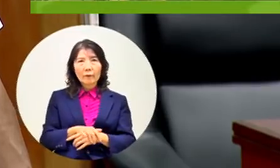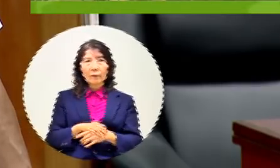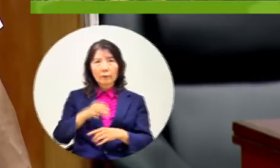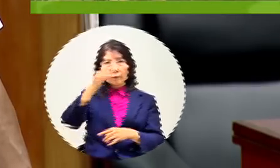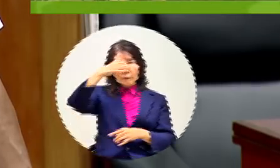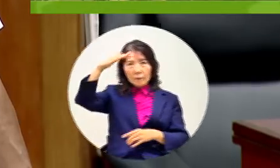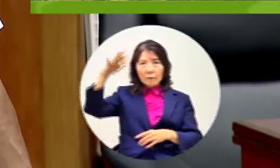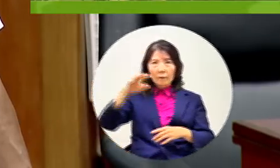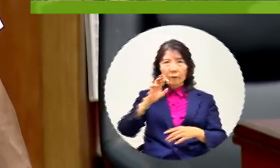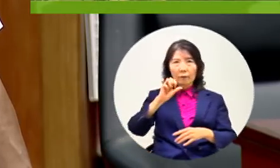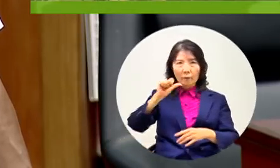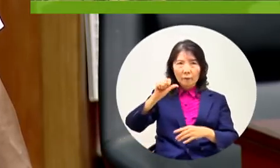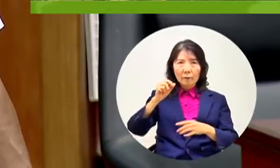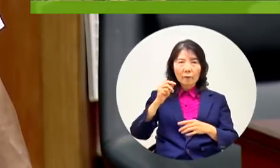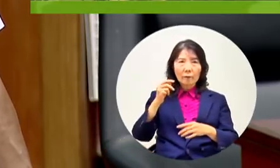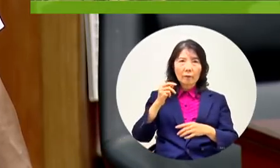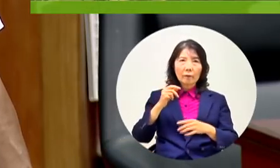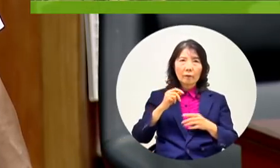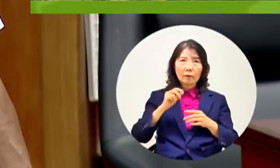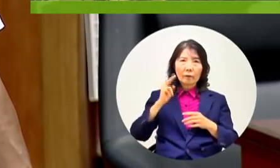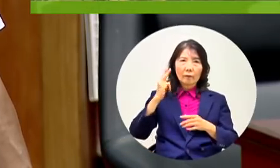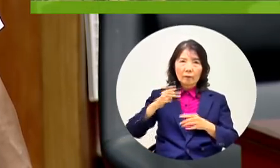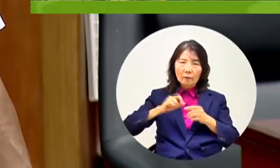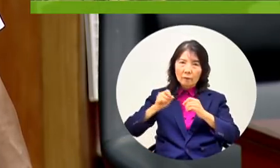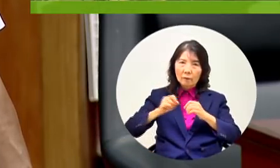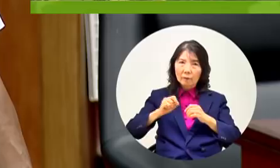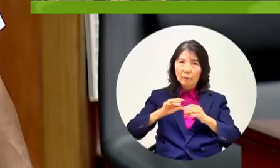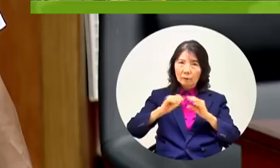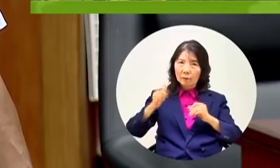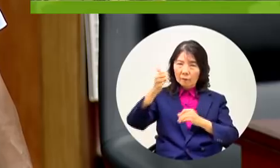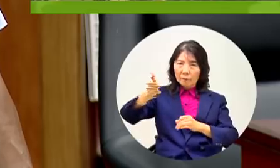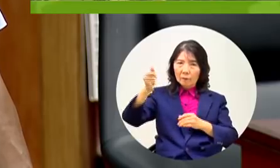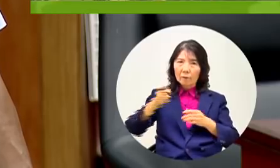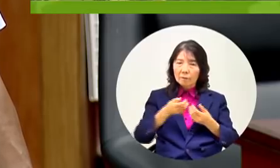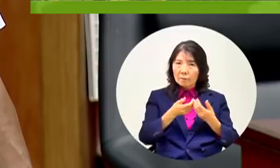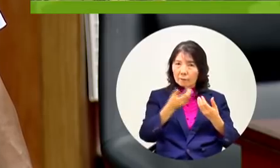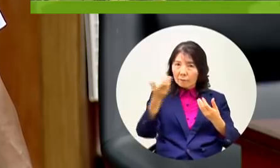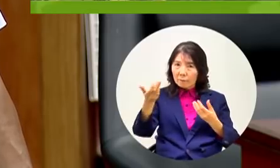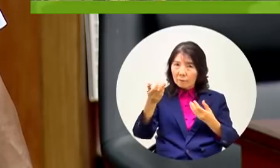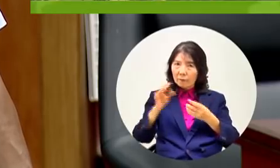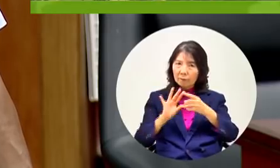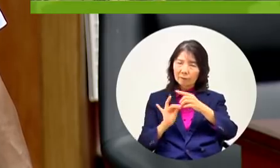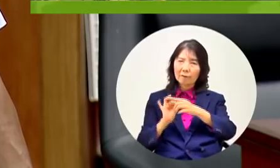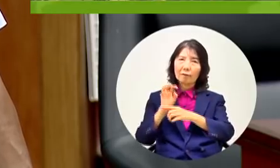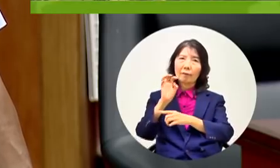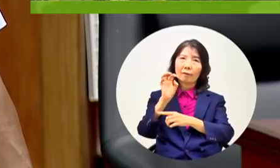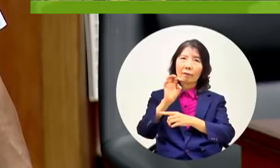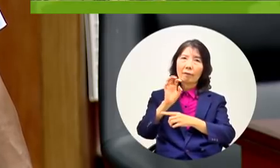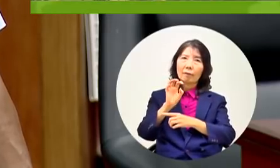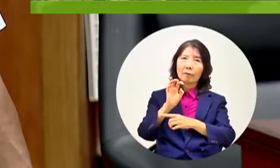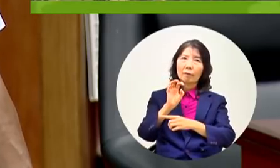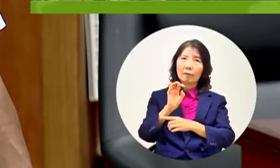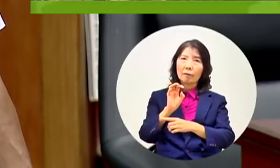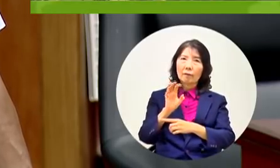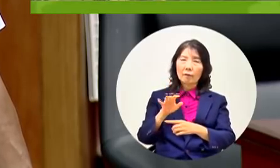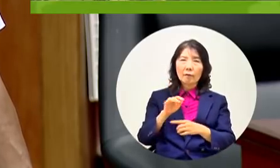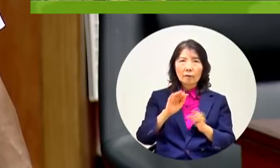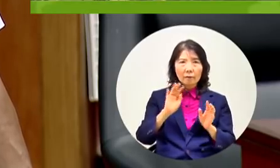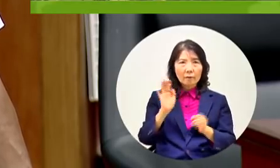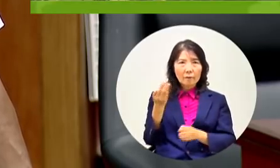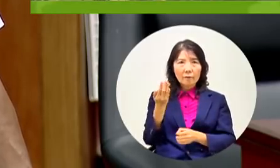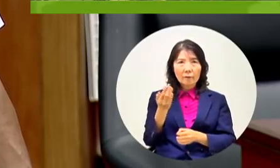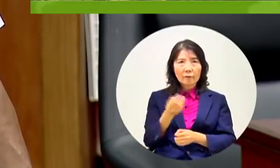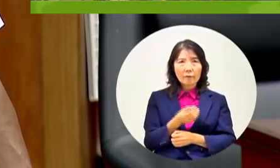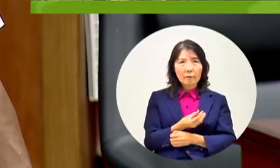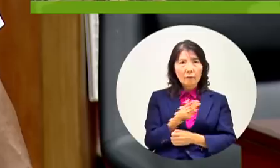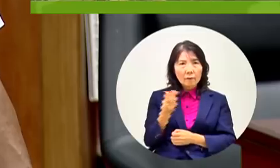十五期重化这个地主分九成，是不是局长？但是要给我一挂